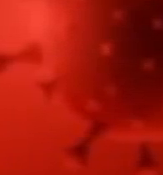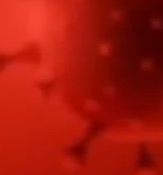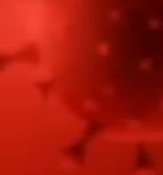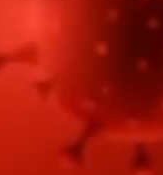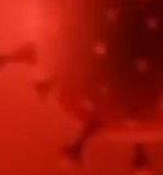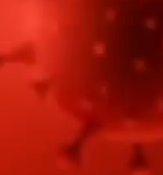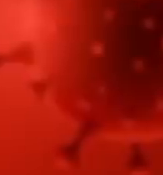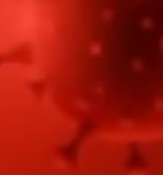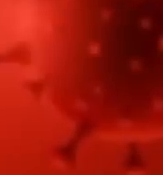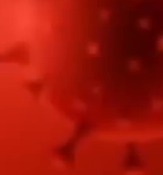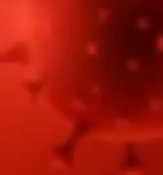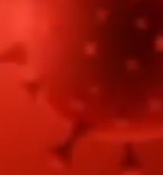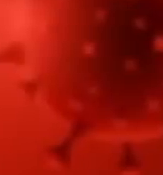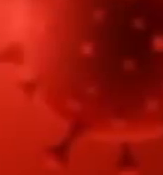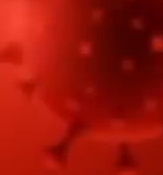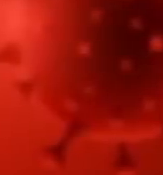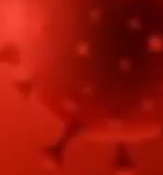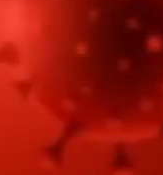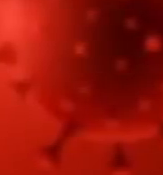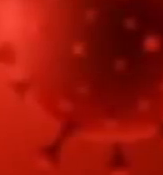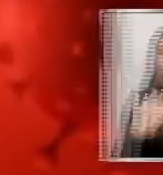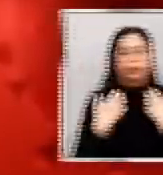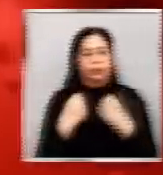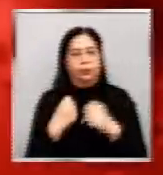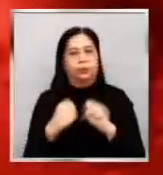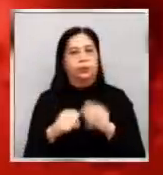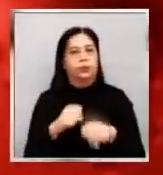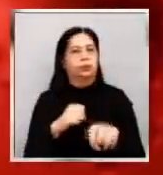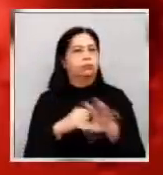6,887 ang dagdag sa mga gumaling, kaya nasa